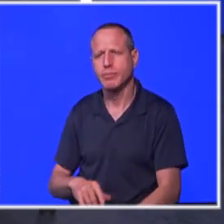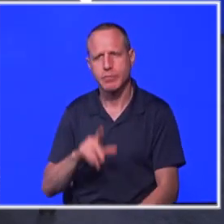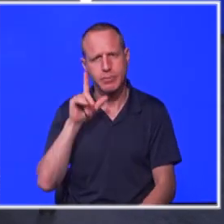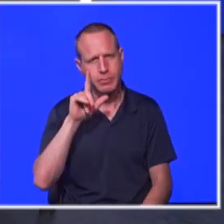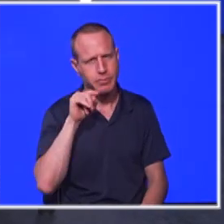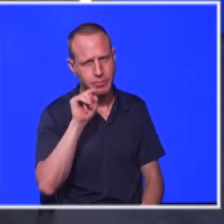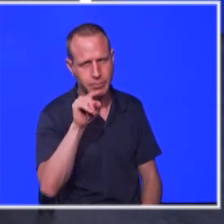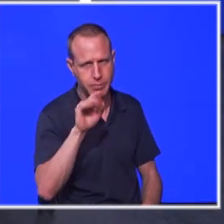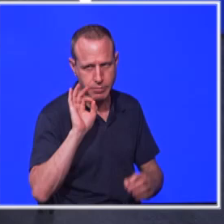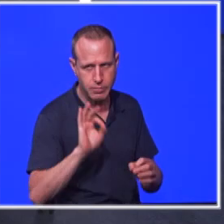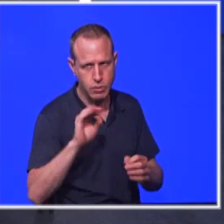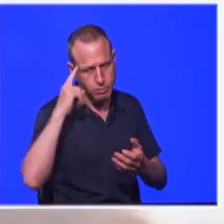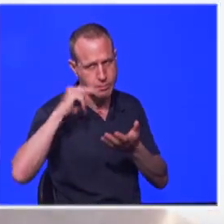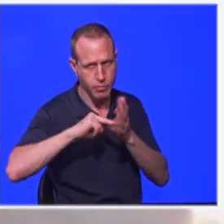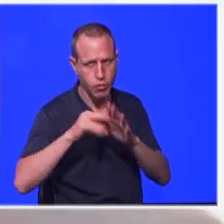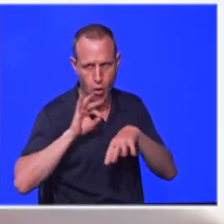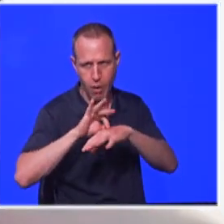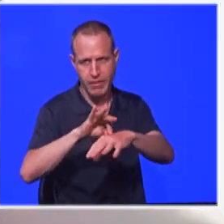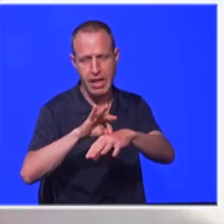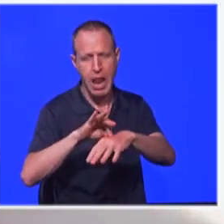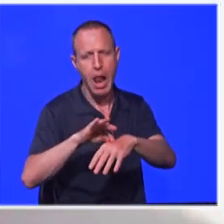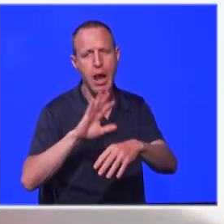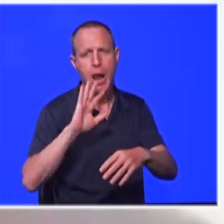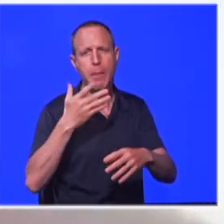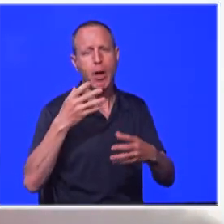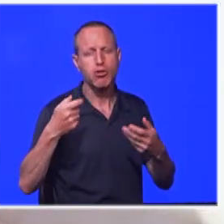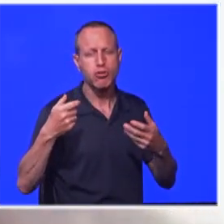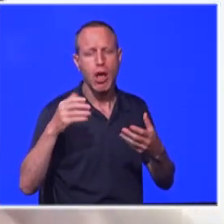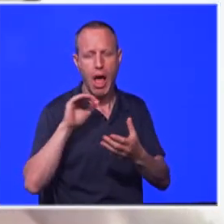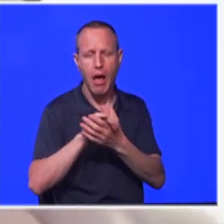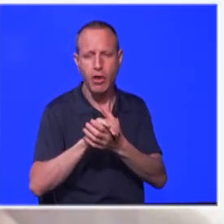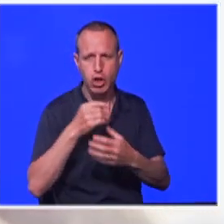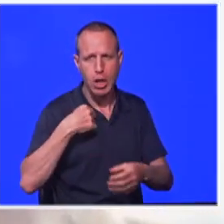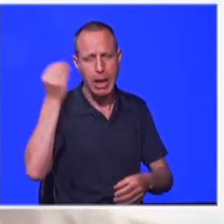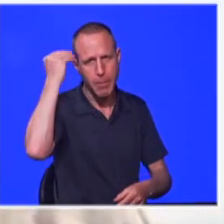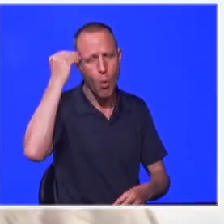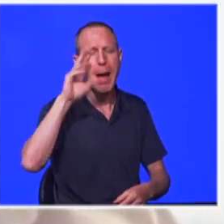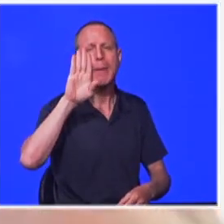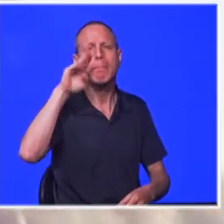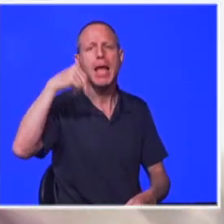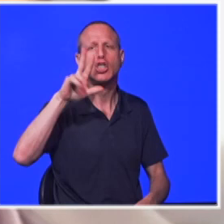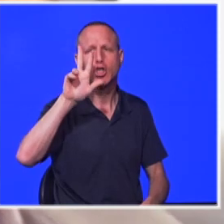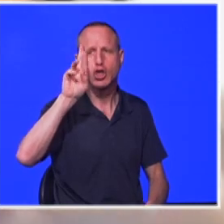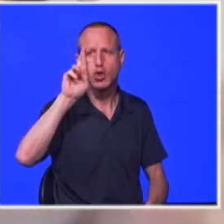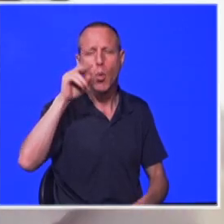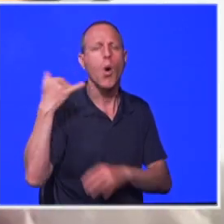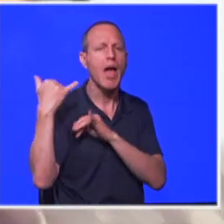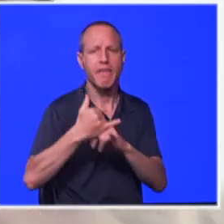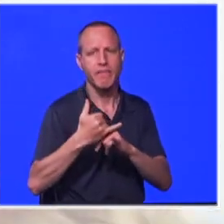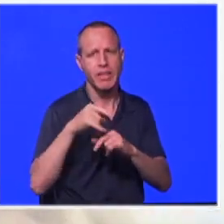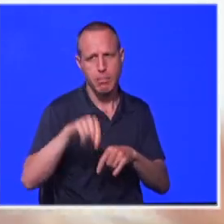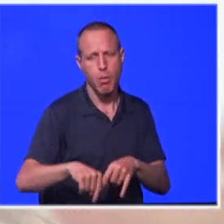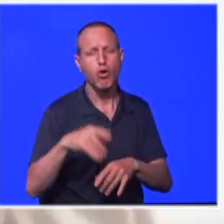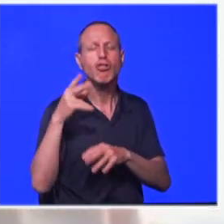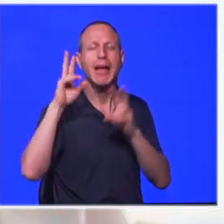אבל זו בדיוק המדיניות שבעצם הובילה למה שבעצם אמיתי המלומד בן צור בעצם הביא כאן, שבעצם מייבאים, לכאורה